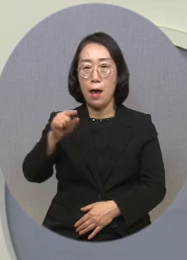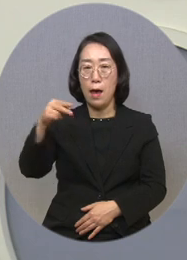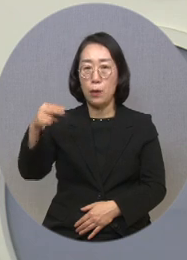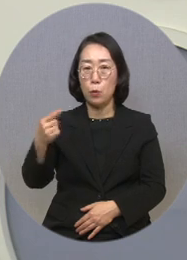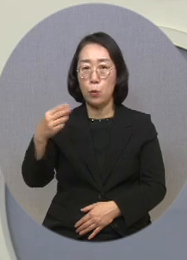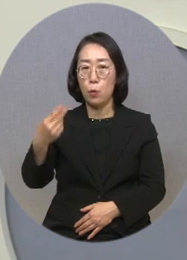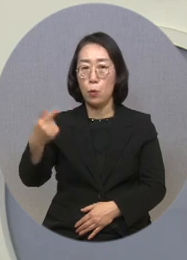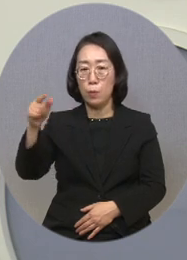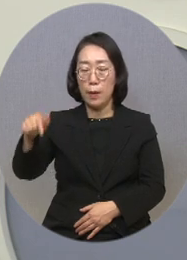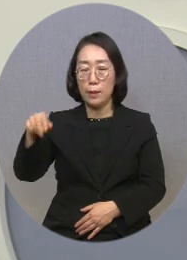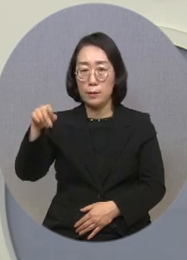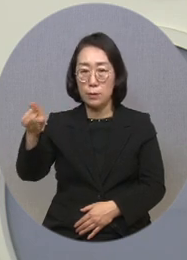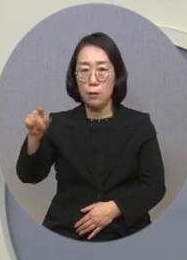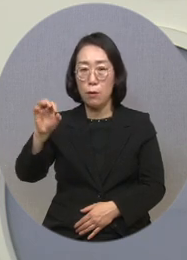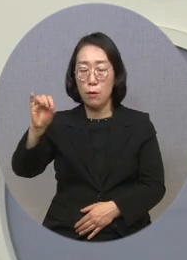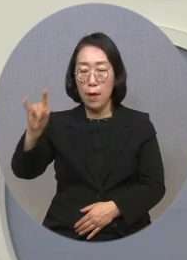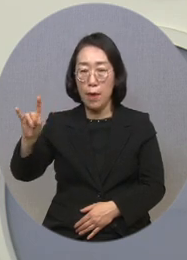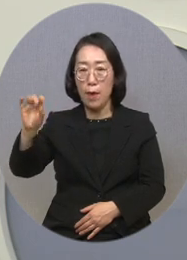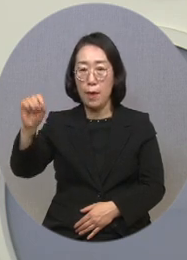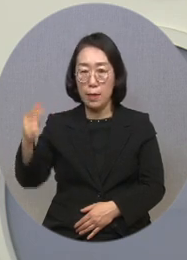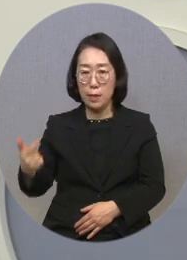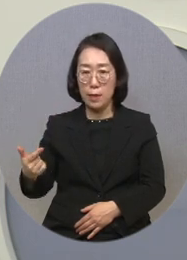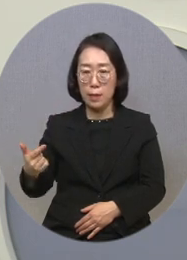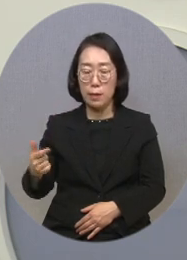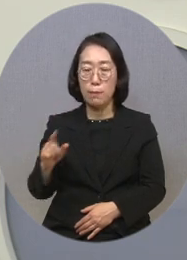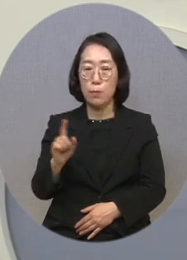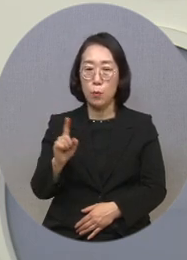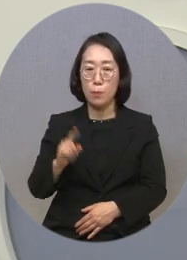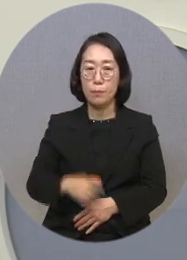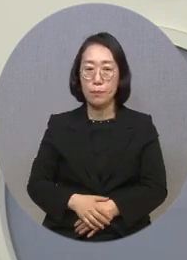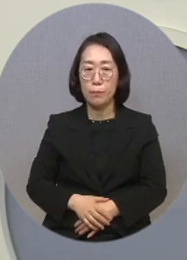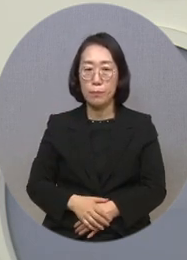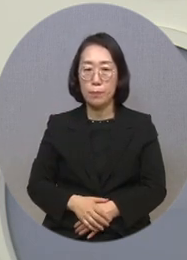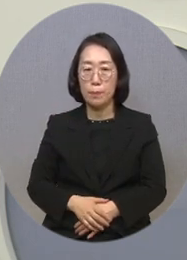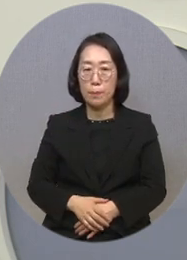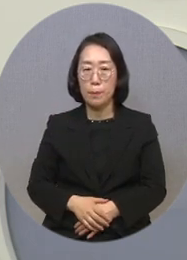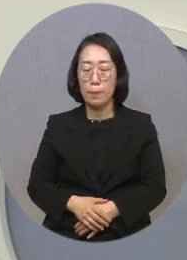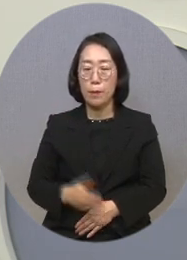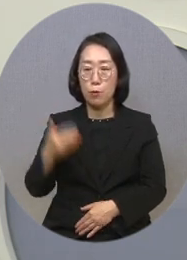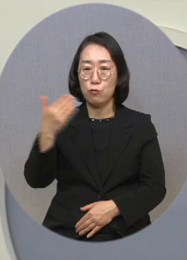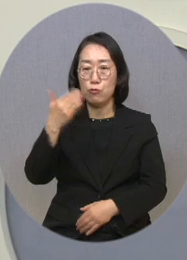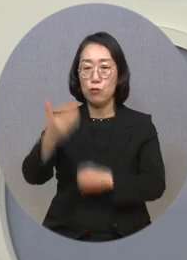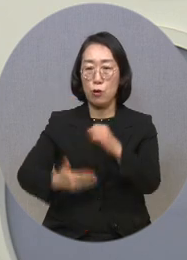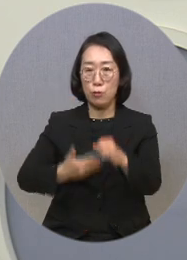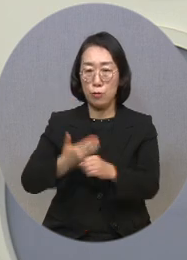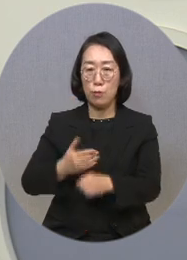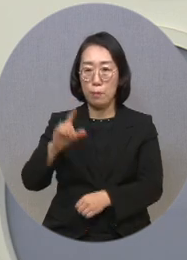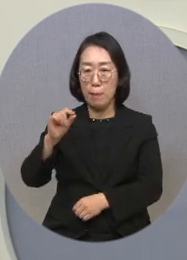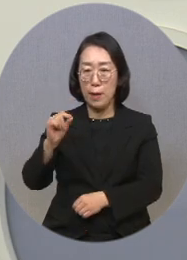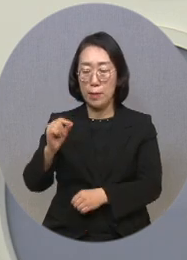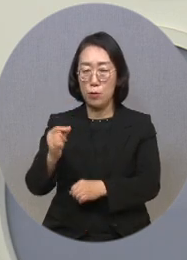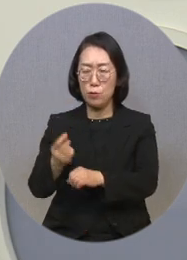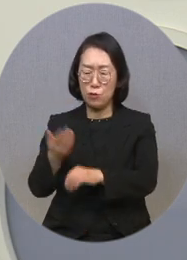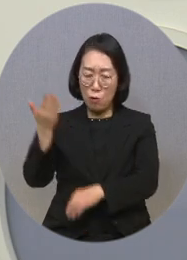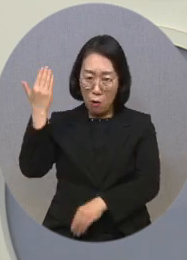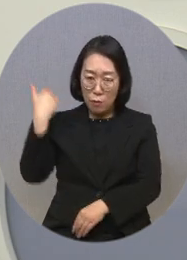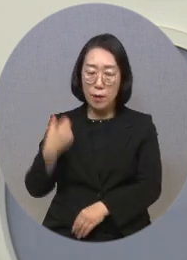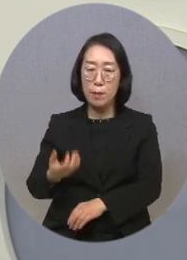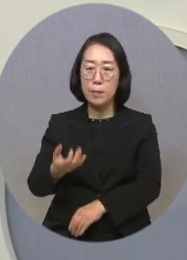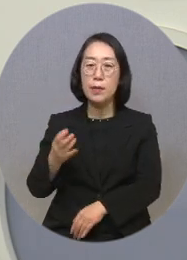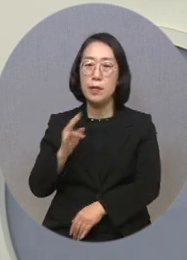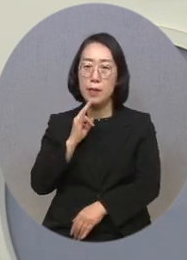해인이에요. 네. 그러니까 하도 낙서 해인으로 이미 9천년 만년 전에 예언이 돼 있었던